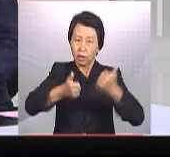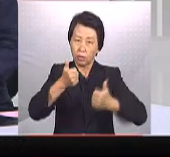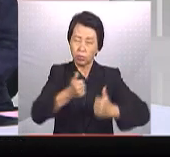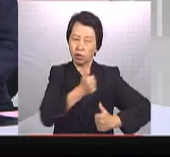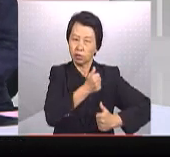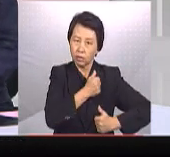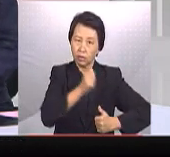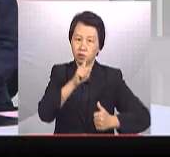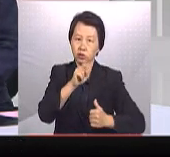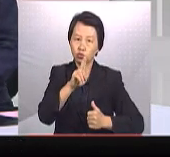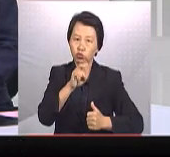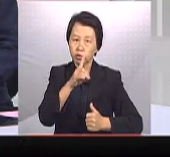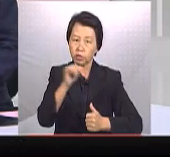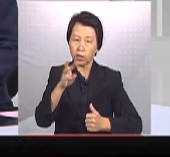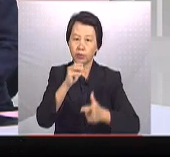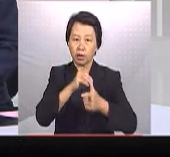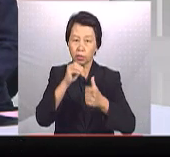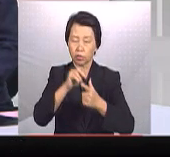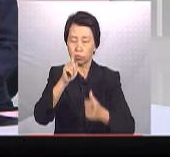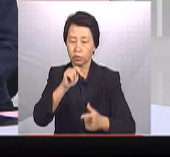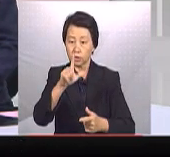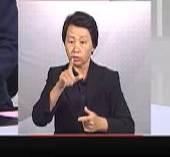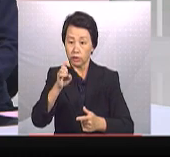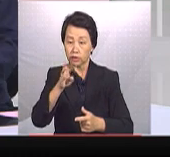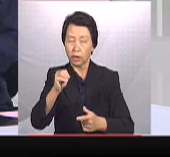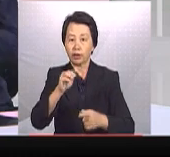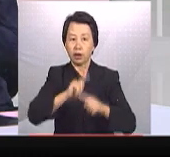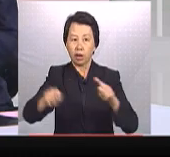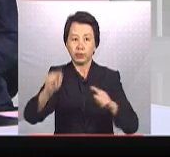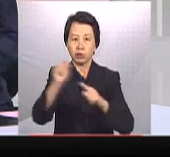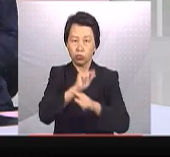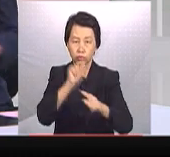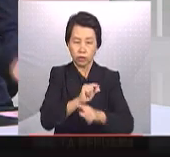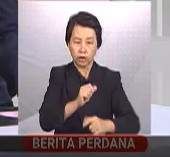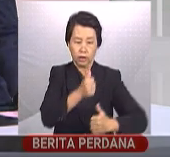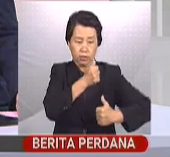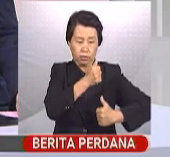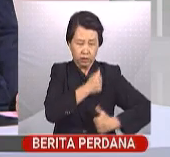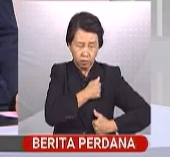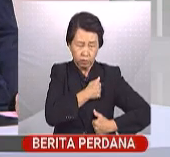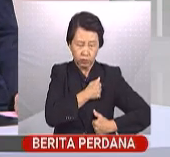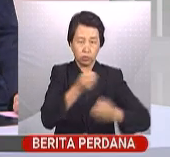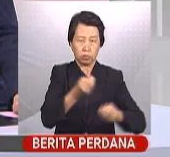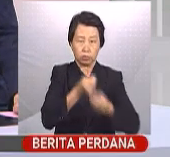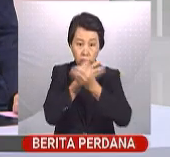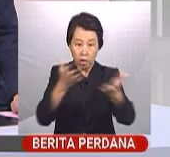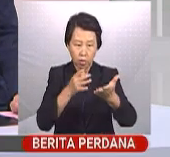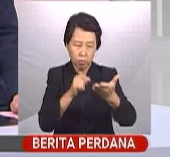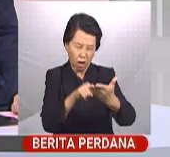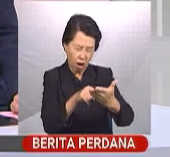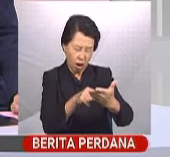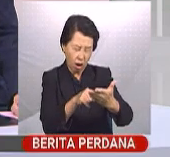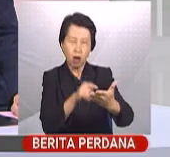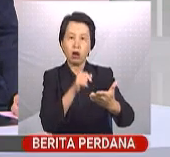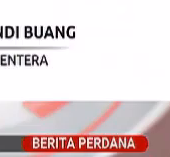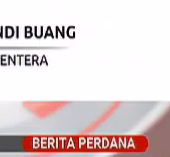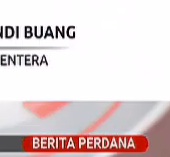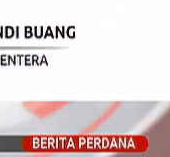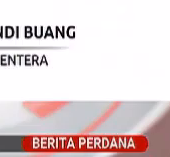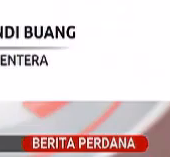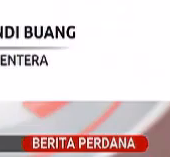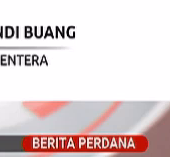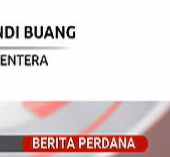Adventure Dorothy UGM atau tldm Namun penggunaan perkataan tentara serta he bahan tidak benar boleh